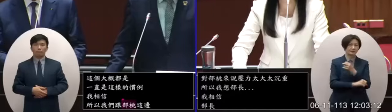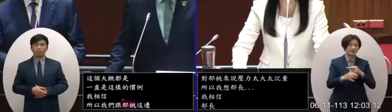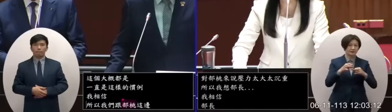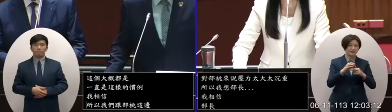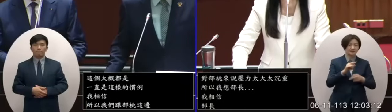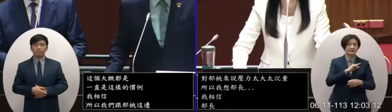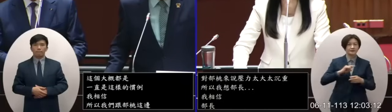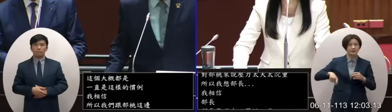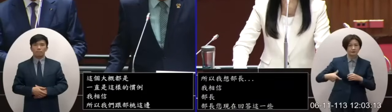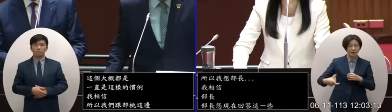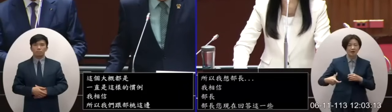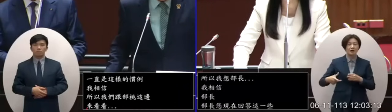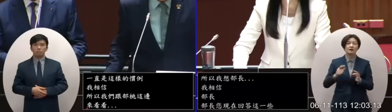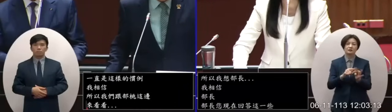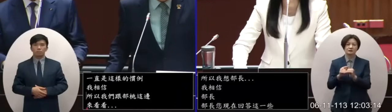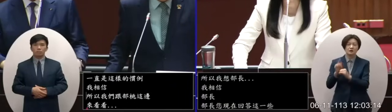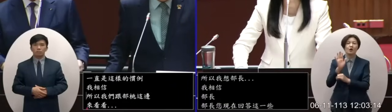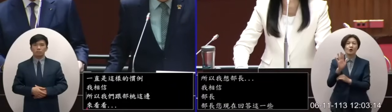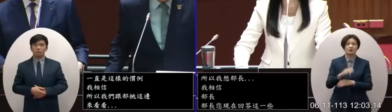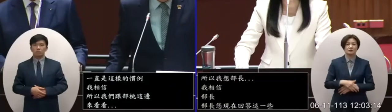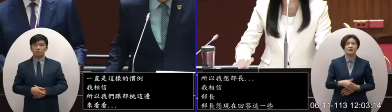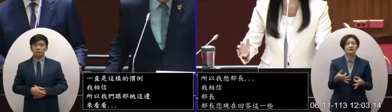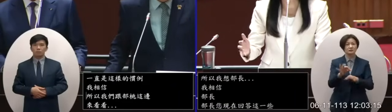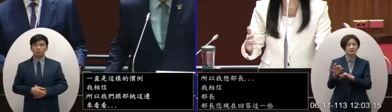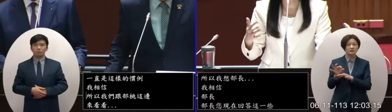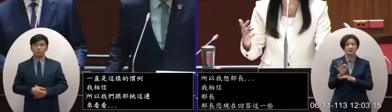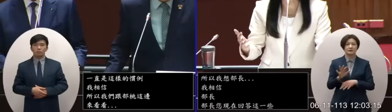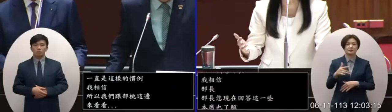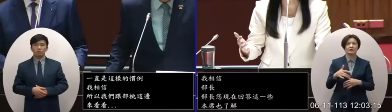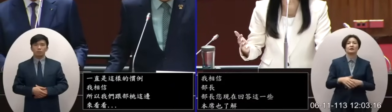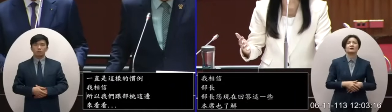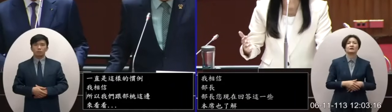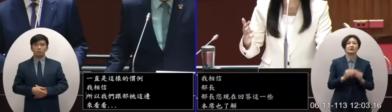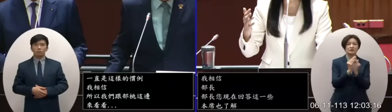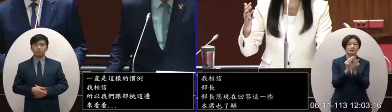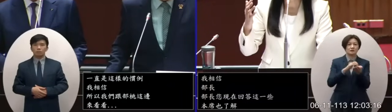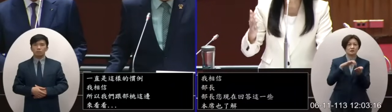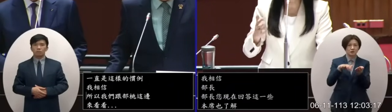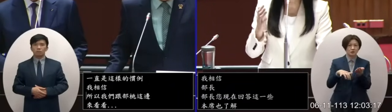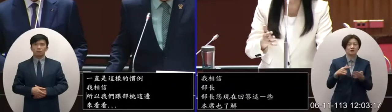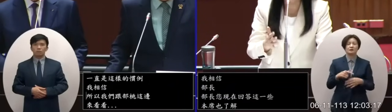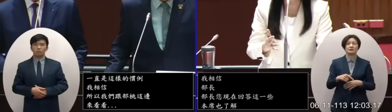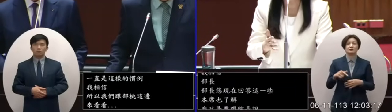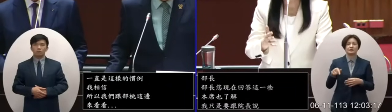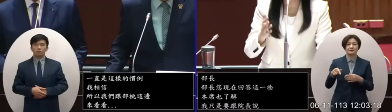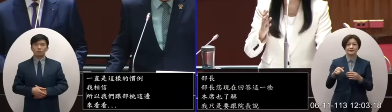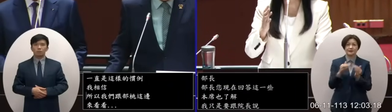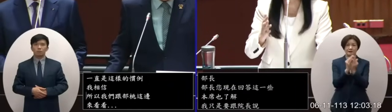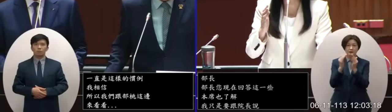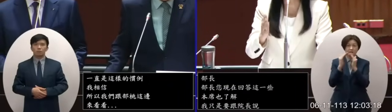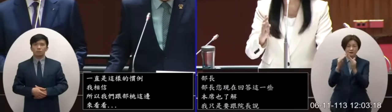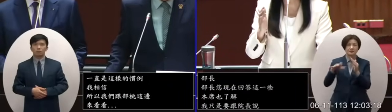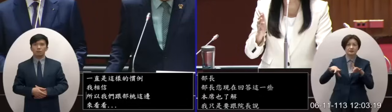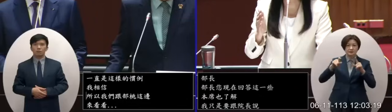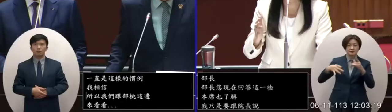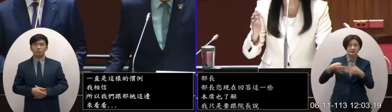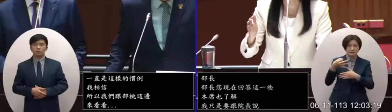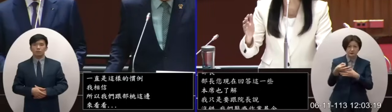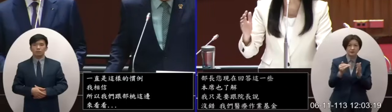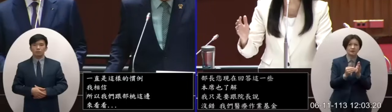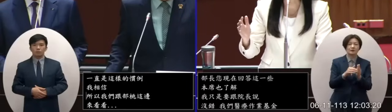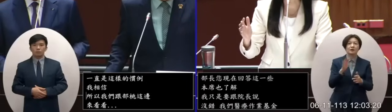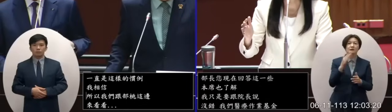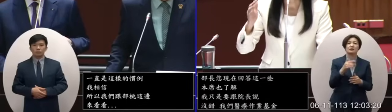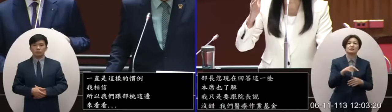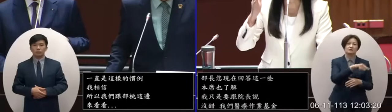日常性的相关，但是一开始我们其实部长就是拿一笔钱出来，而且之后其实他可能自己有一些支出要